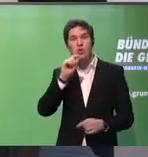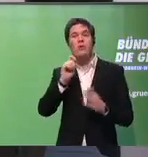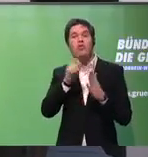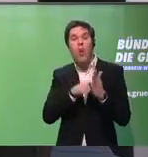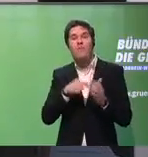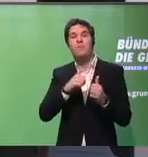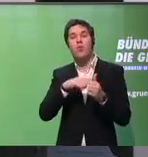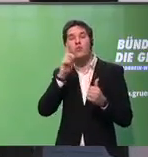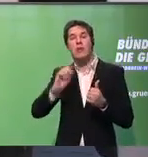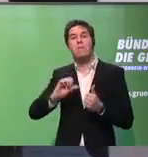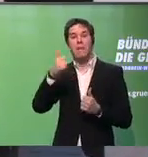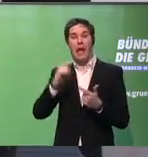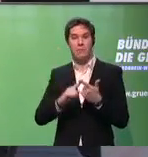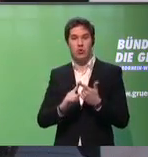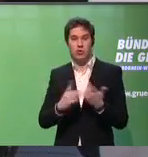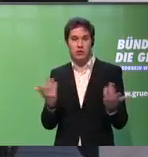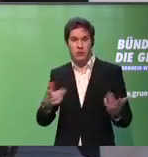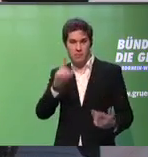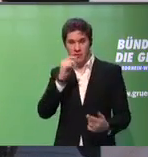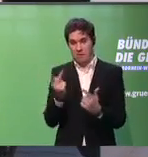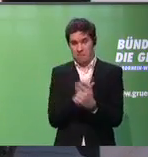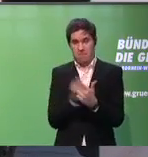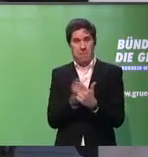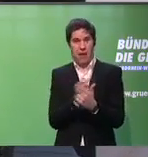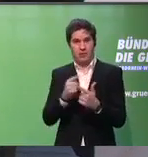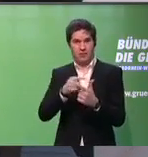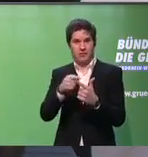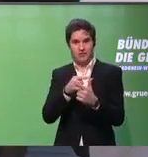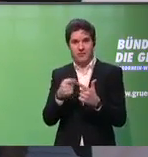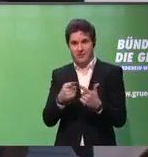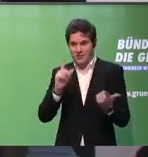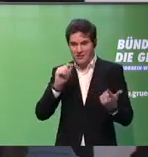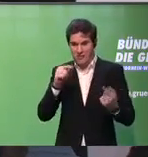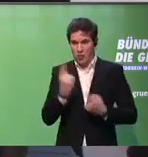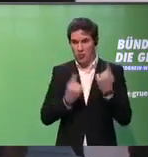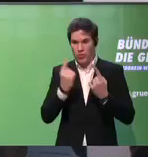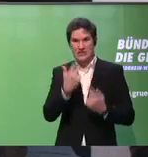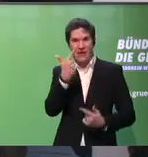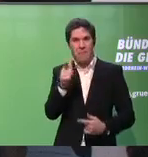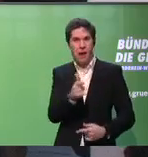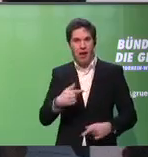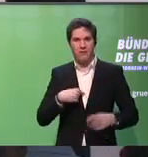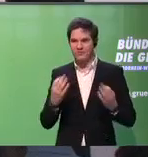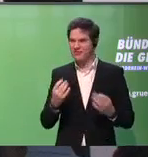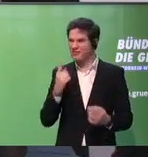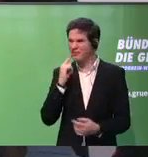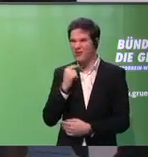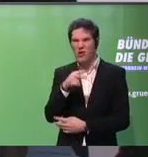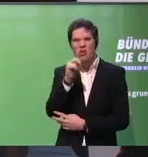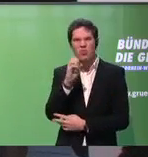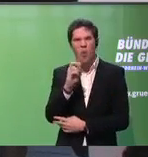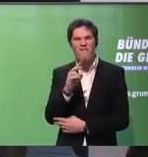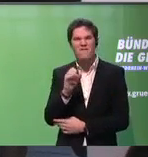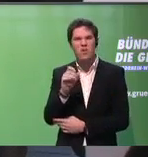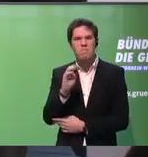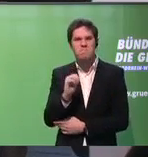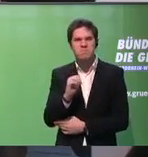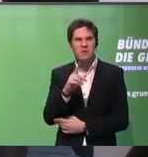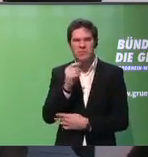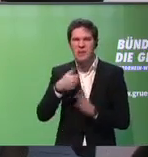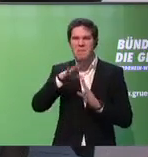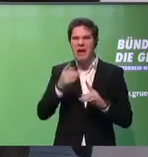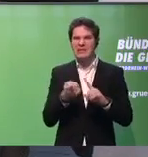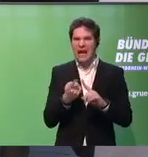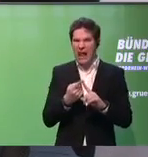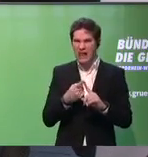Novums, Nova, innerhalb der Grünen. Das ist eigentlich der Mehrzahl von Novum, keine Ahnung.